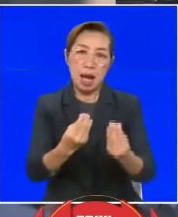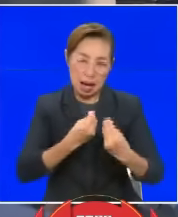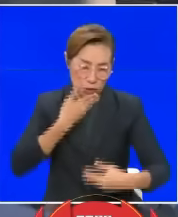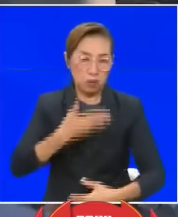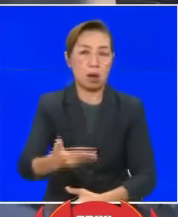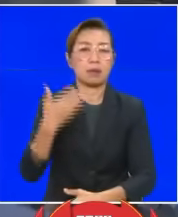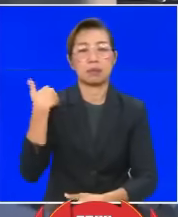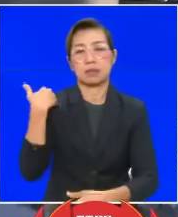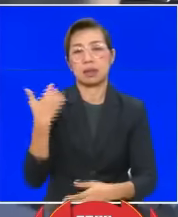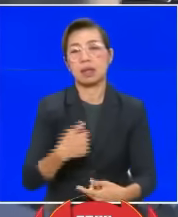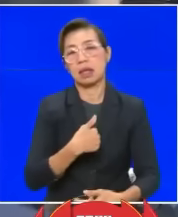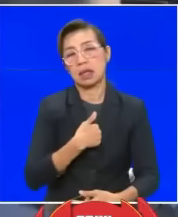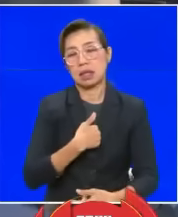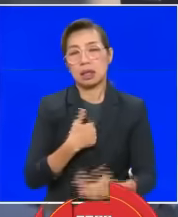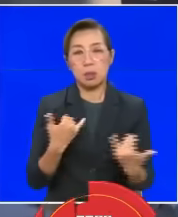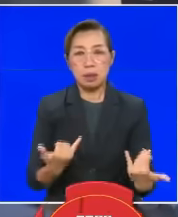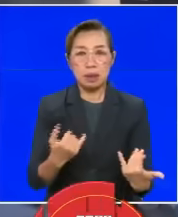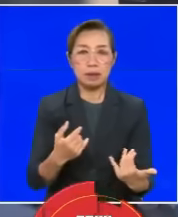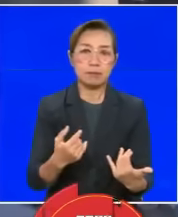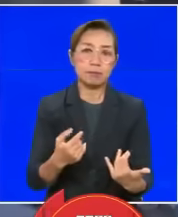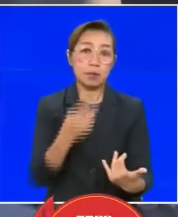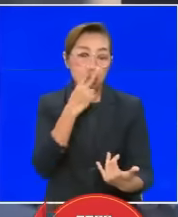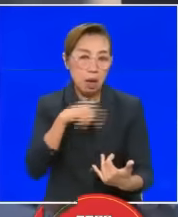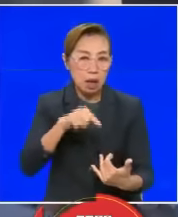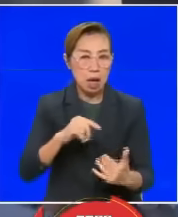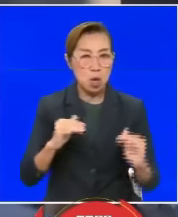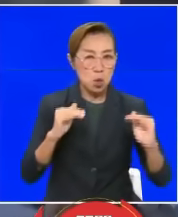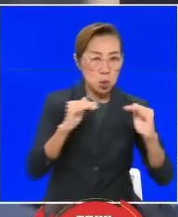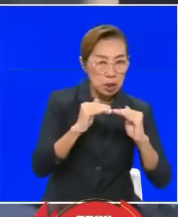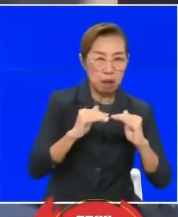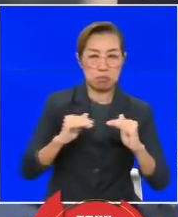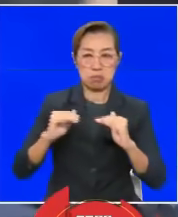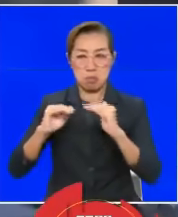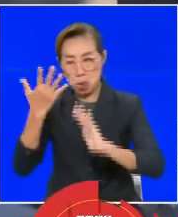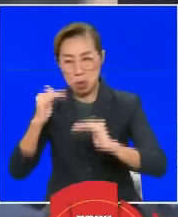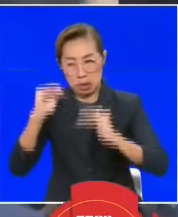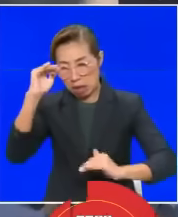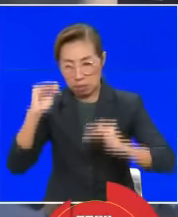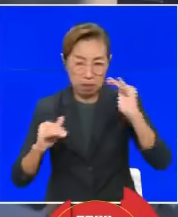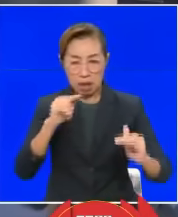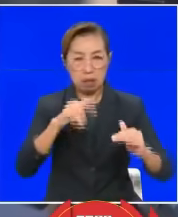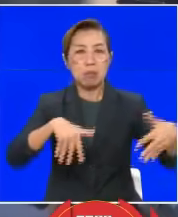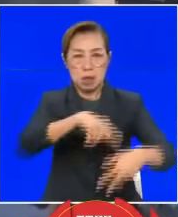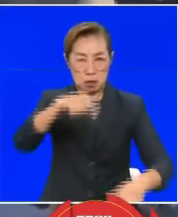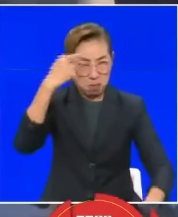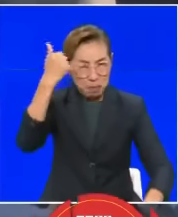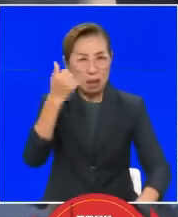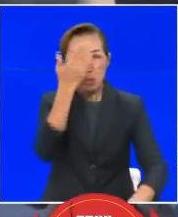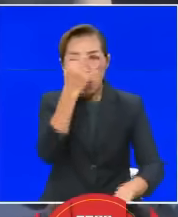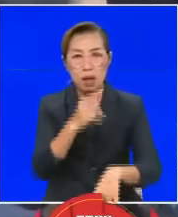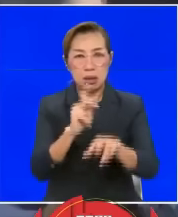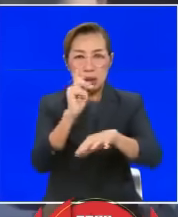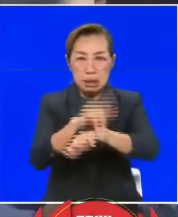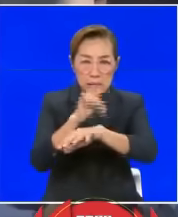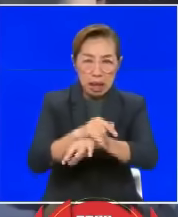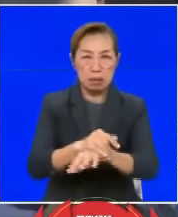ครับนะเพราะฉะนั้นผมว่าวันนี้อะไรที่เป็นความเป็นรและไม่เป็นธรรมประชาชนเไม่โง่นะวันนี้มันมีโซเชียลมีเดียมีอะไรต่างๆเสามารถ